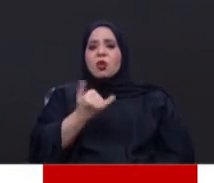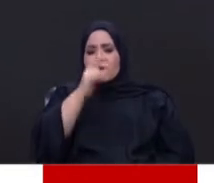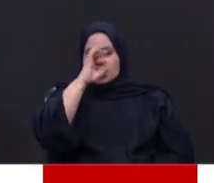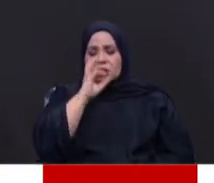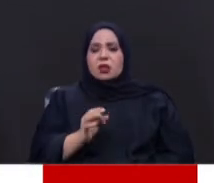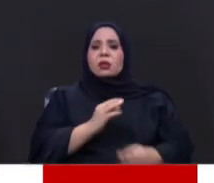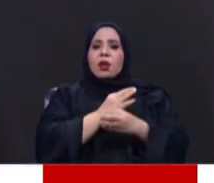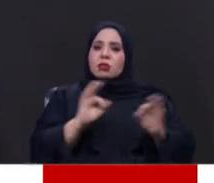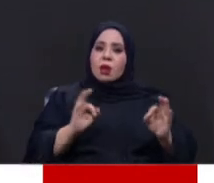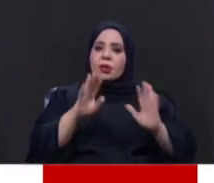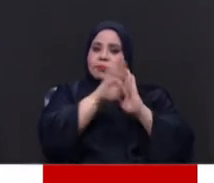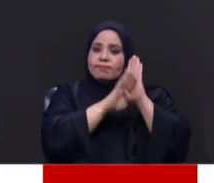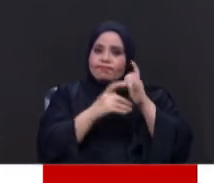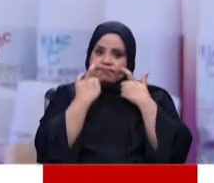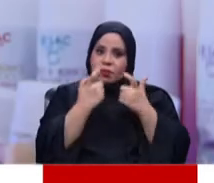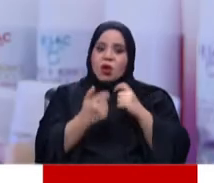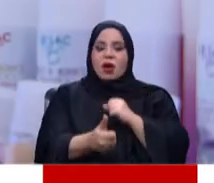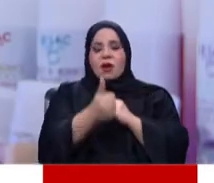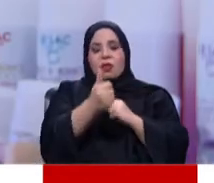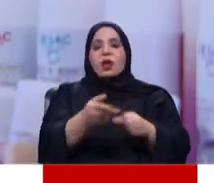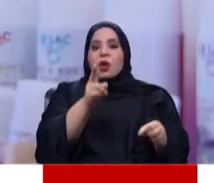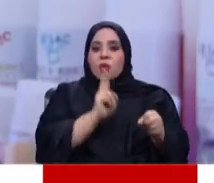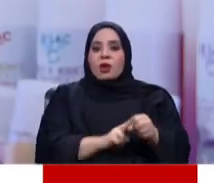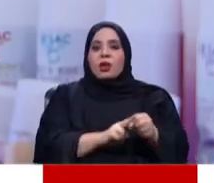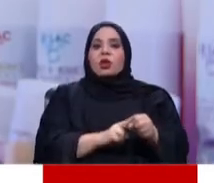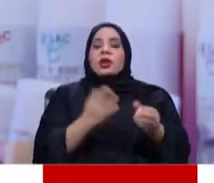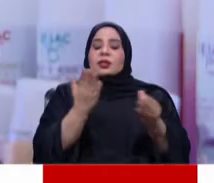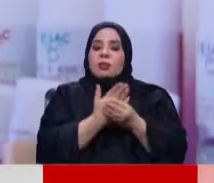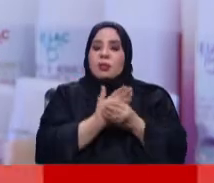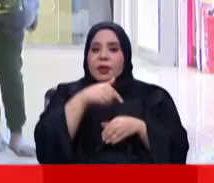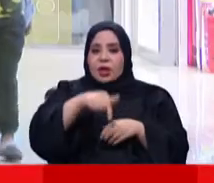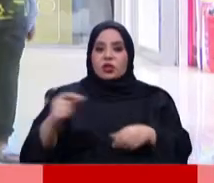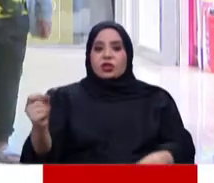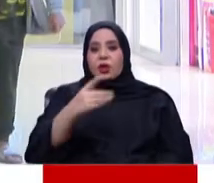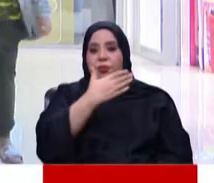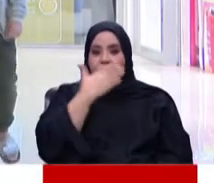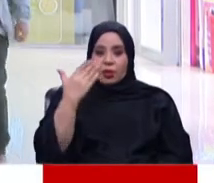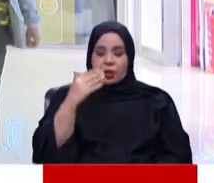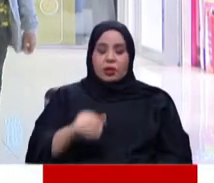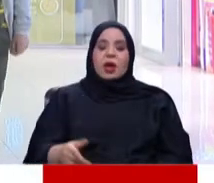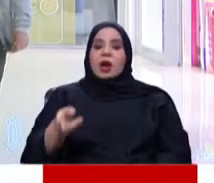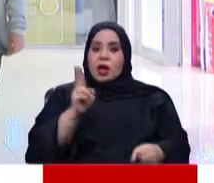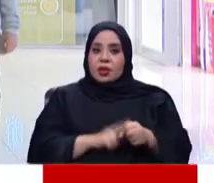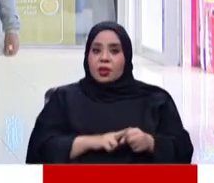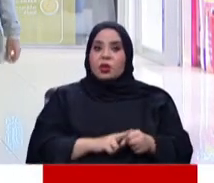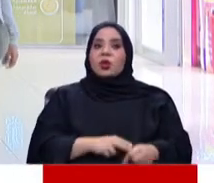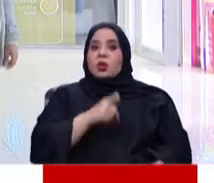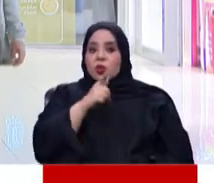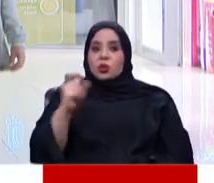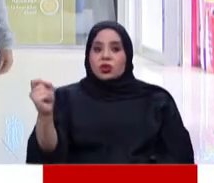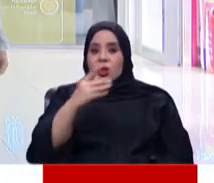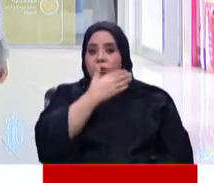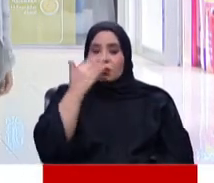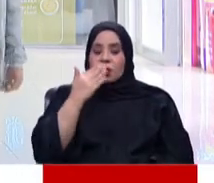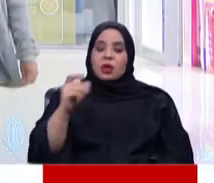بكافة الإجراءات الاحترازية وأهمية ذلك خصوصا خلال شهر رمضان الفضيل، وبما أن شهر رمضان هو